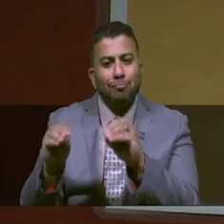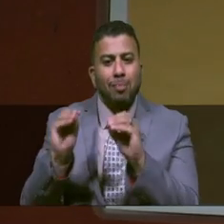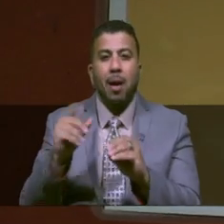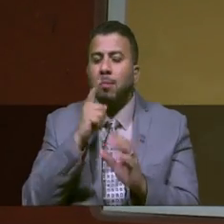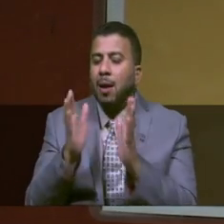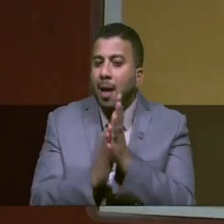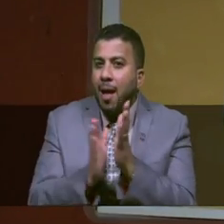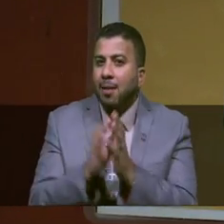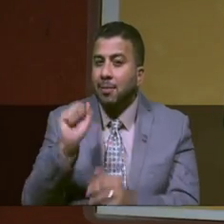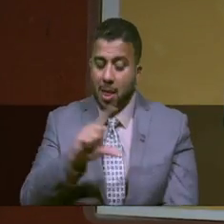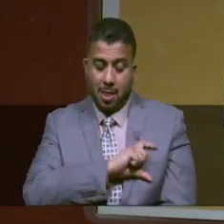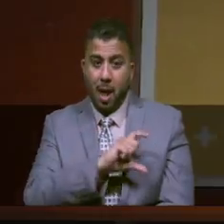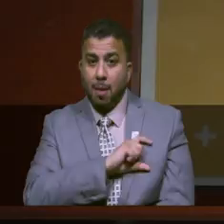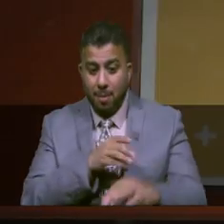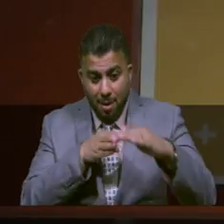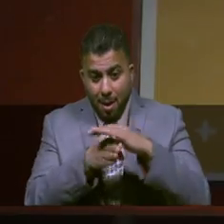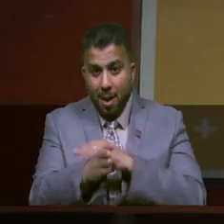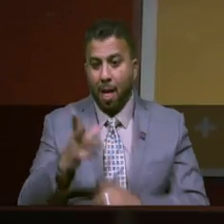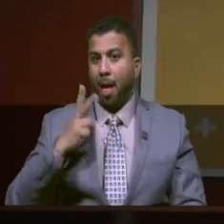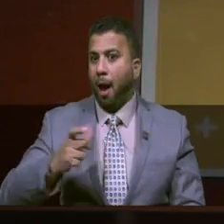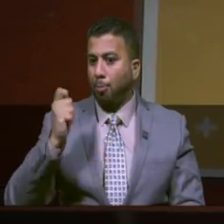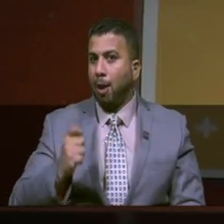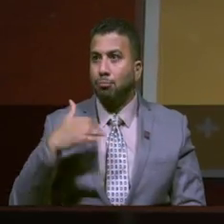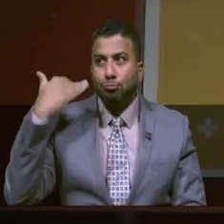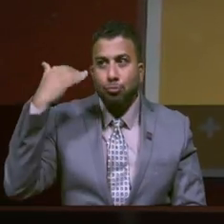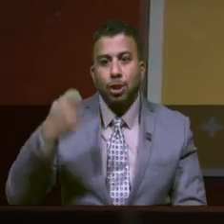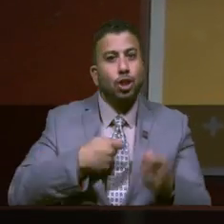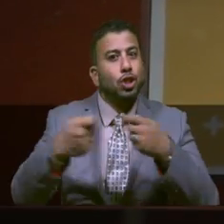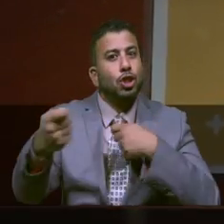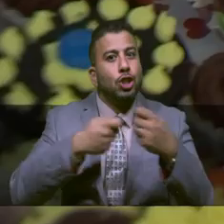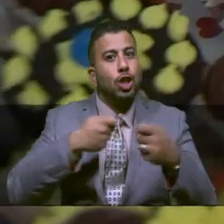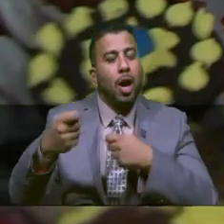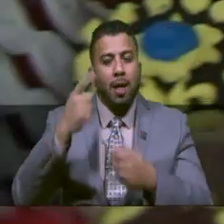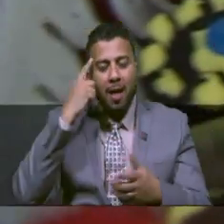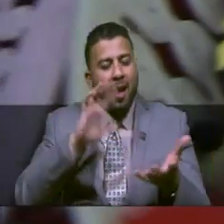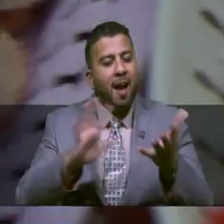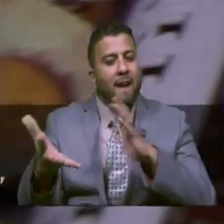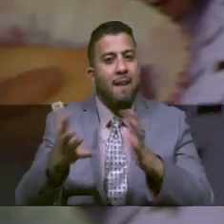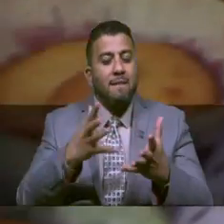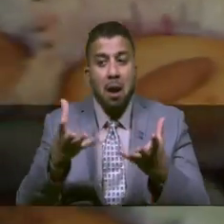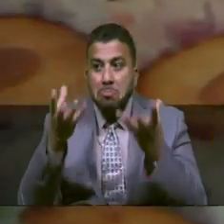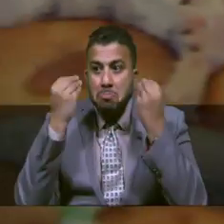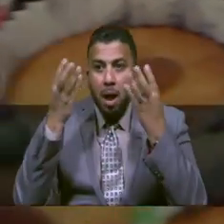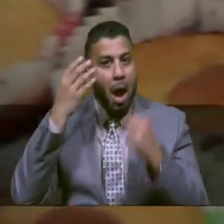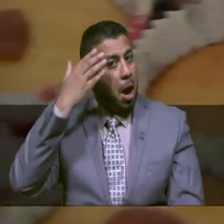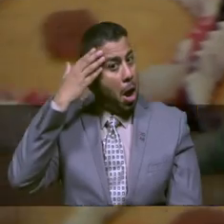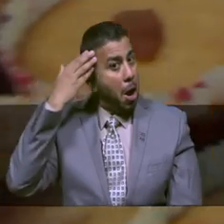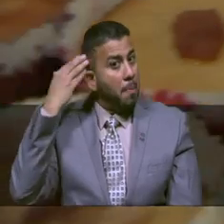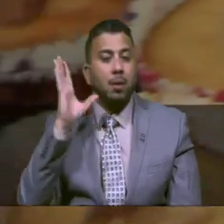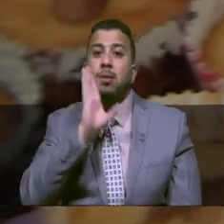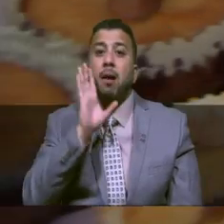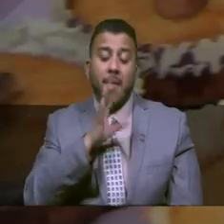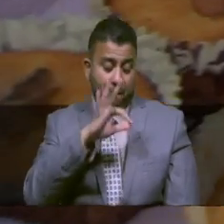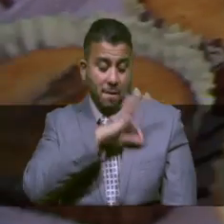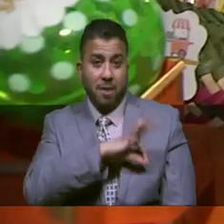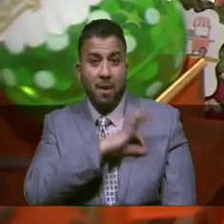تشجيع الطلبة على الدخول في عالم الأعمال الخاصة والتجارة الحرة واكتساب الخبرات والتعلم والاستفادة